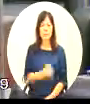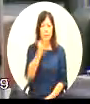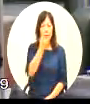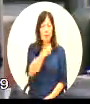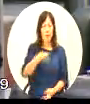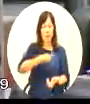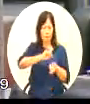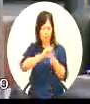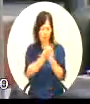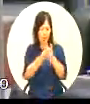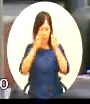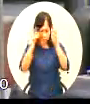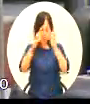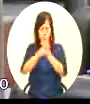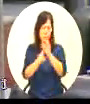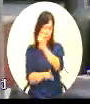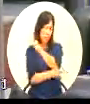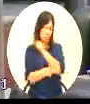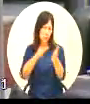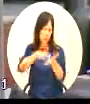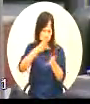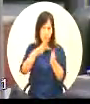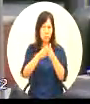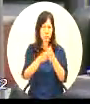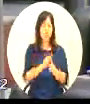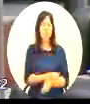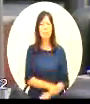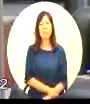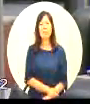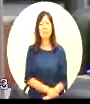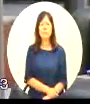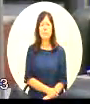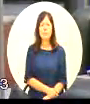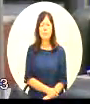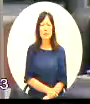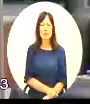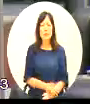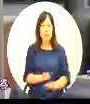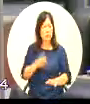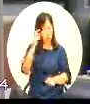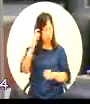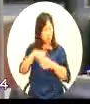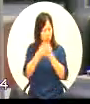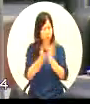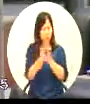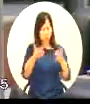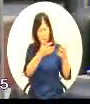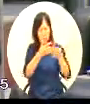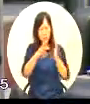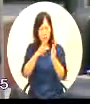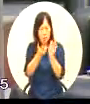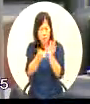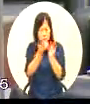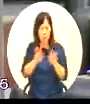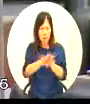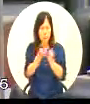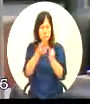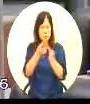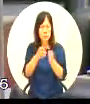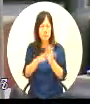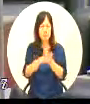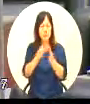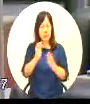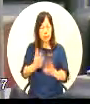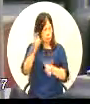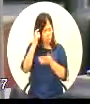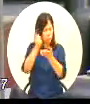们翻转高雄的最后一次的机会。所以呢，在这边，在今天的这个总质询开始之前，我要在这边恳请我们